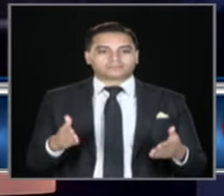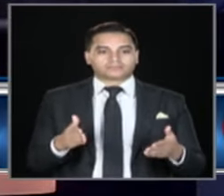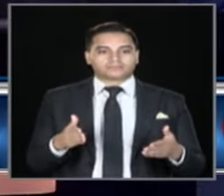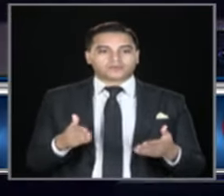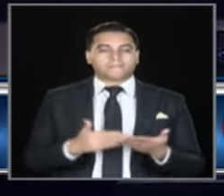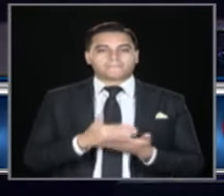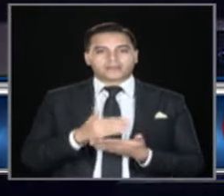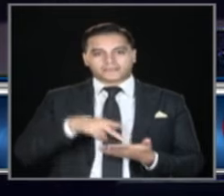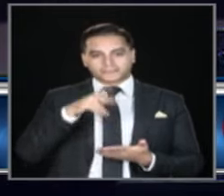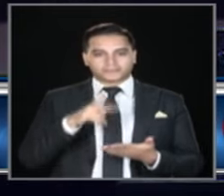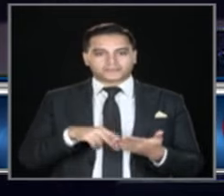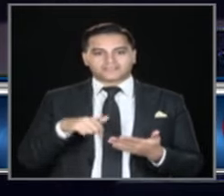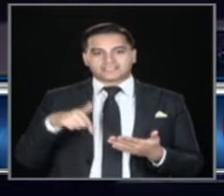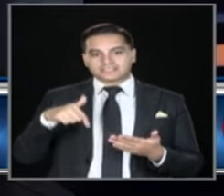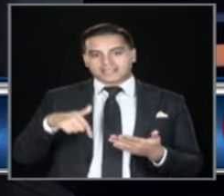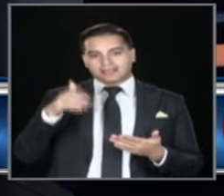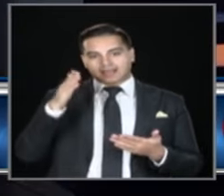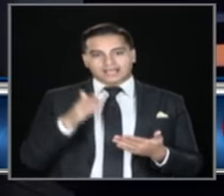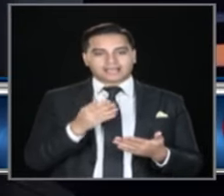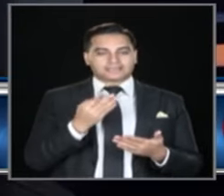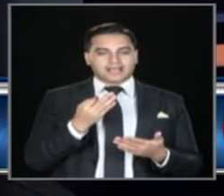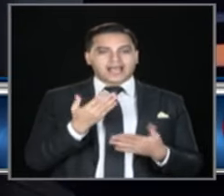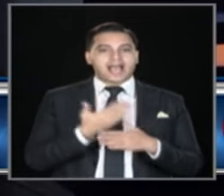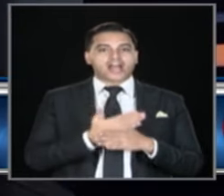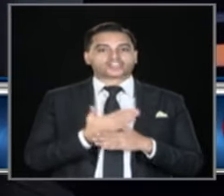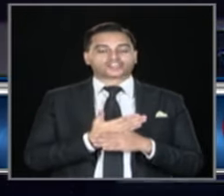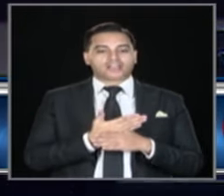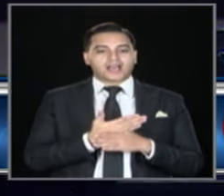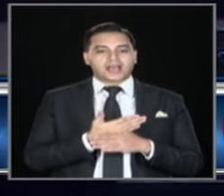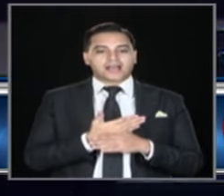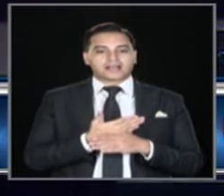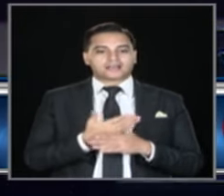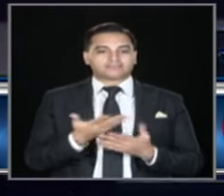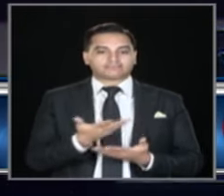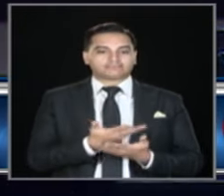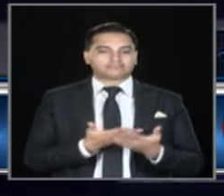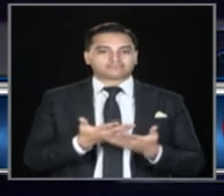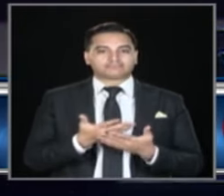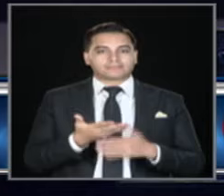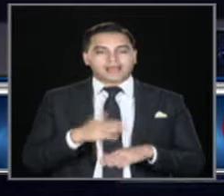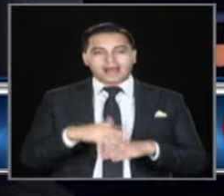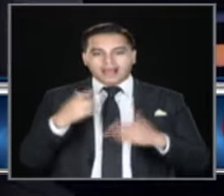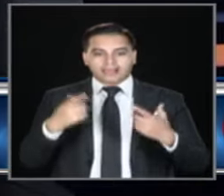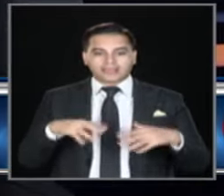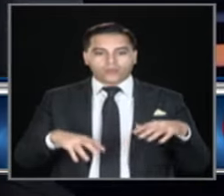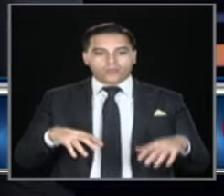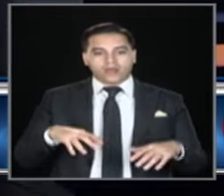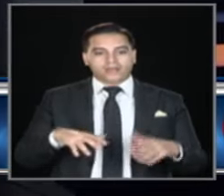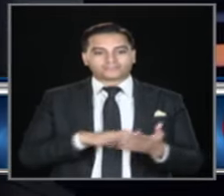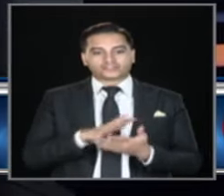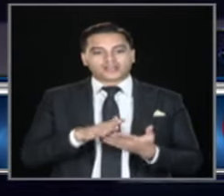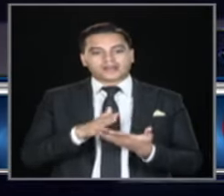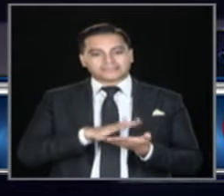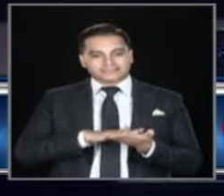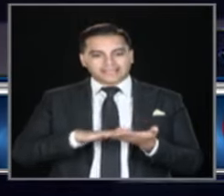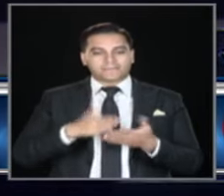وتوقعت في 6 مارس علشان يسووا نزاعات الحدوديه بين الدولتين خاصه